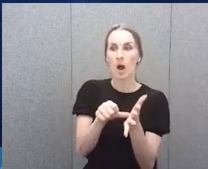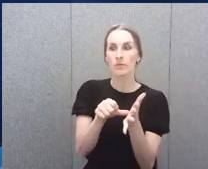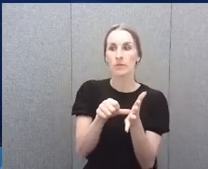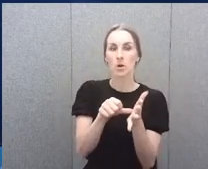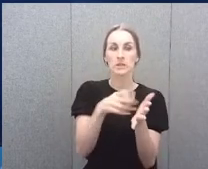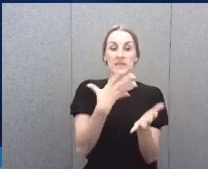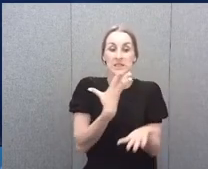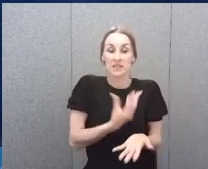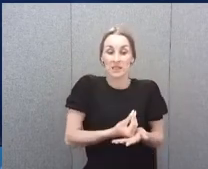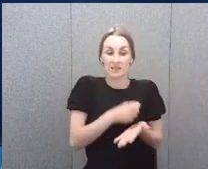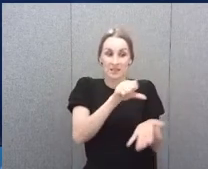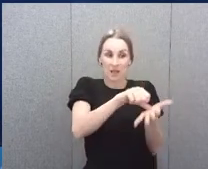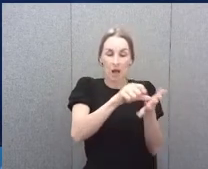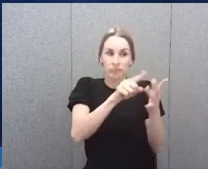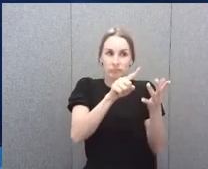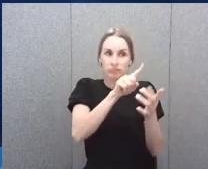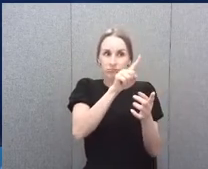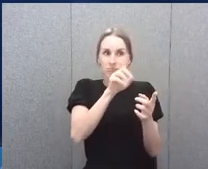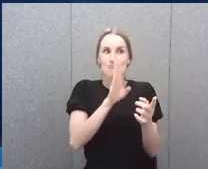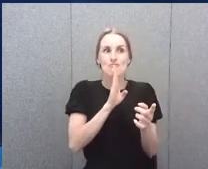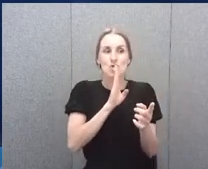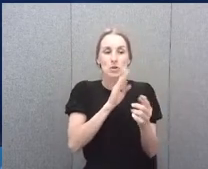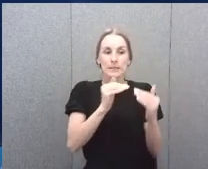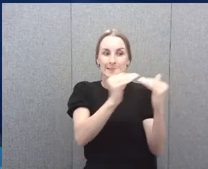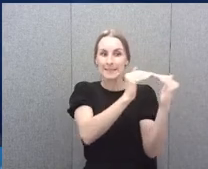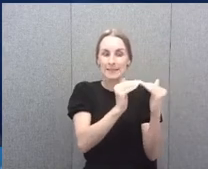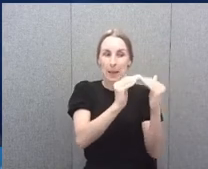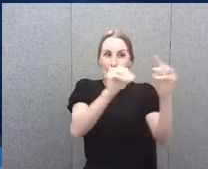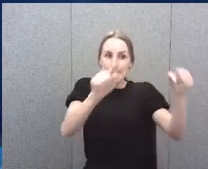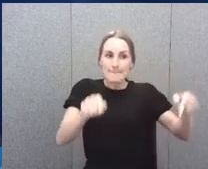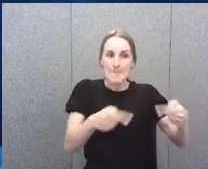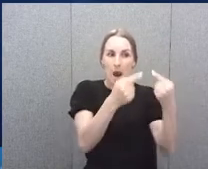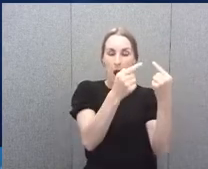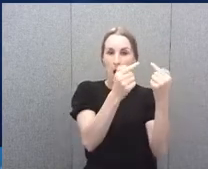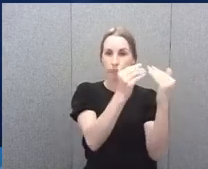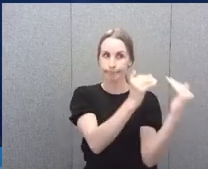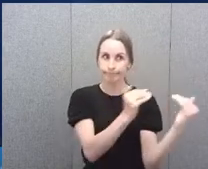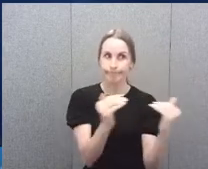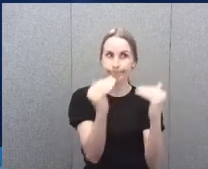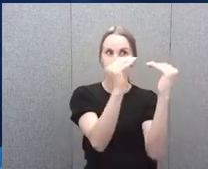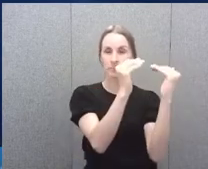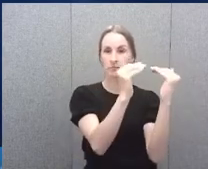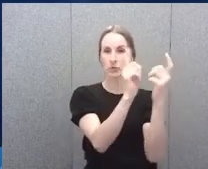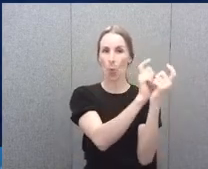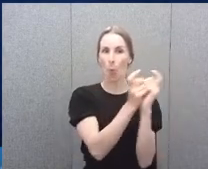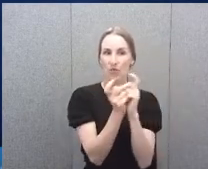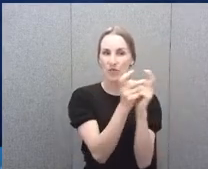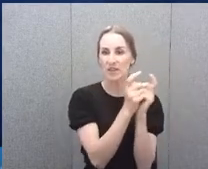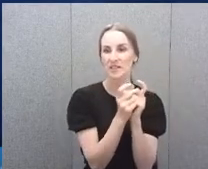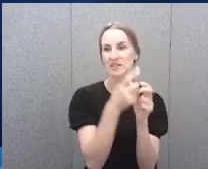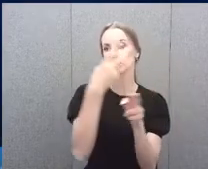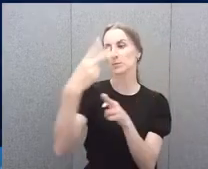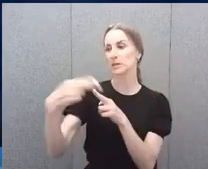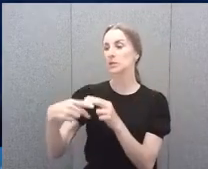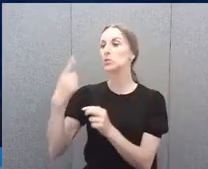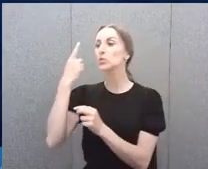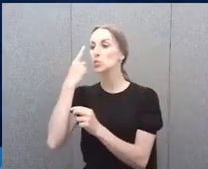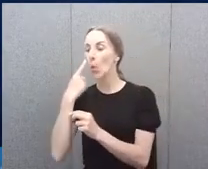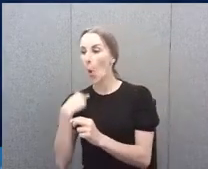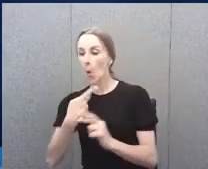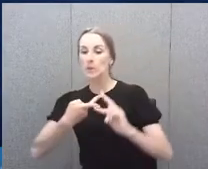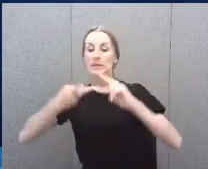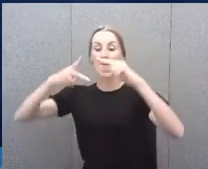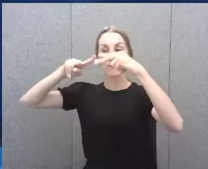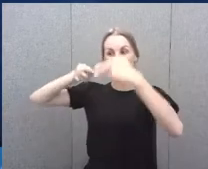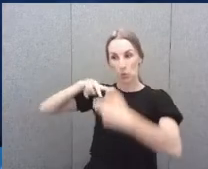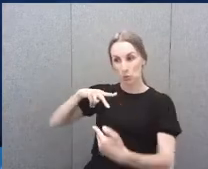в Беларуси участвуют, они своим участием уже начинают называть вот эти вопросы в